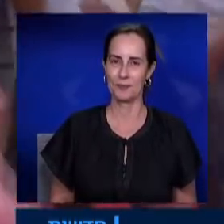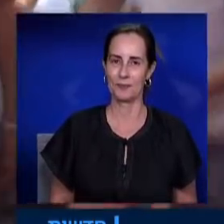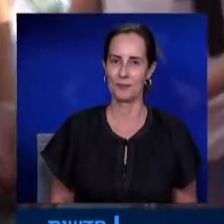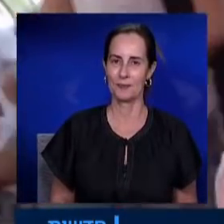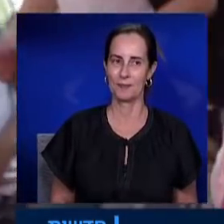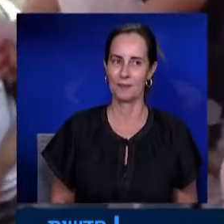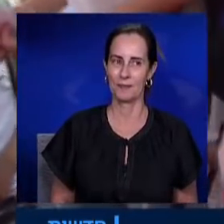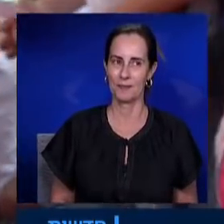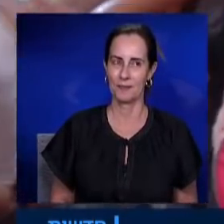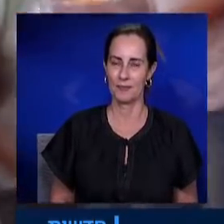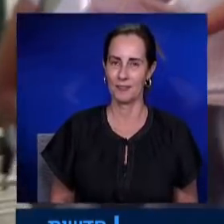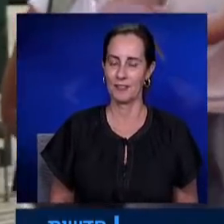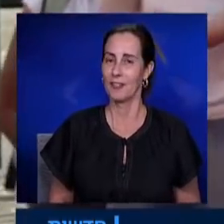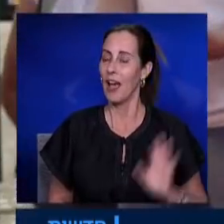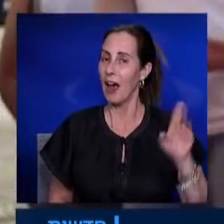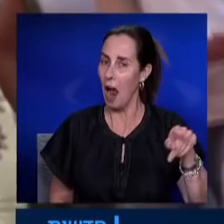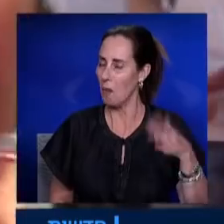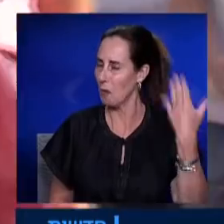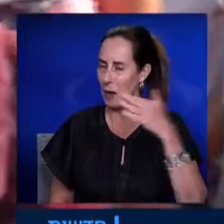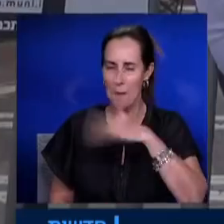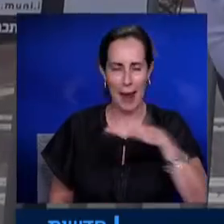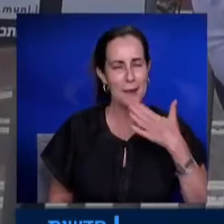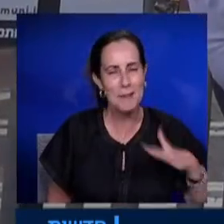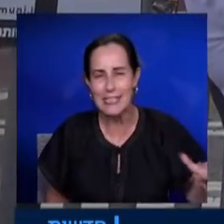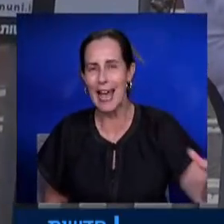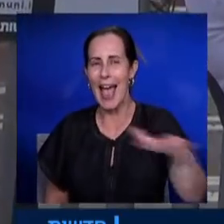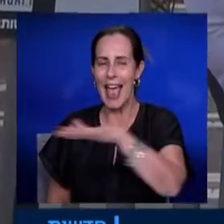כמו מיכאלה מקריית שמונה, כך שאר תלמידי ישראל